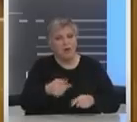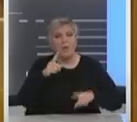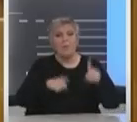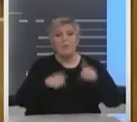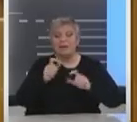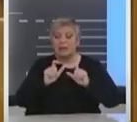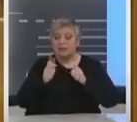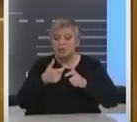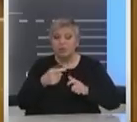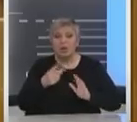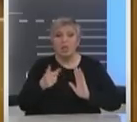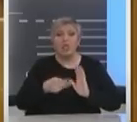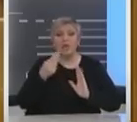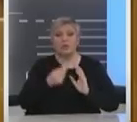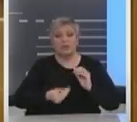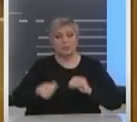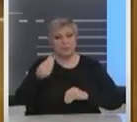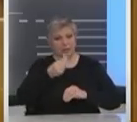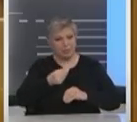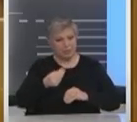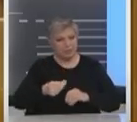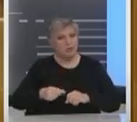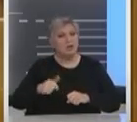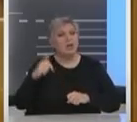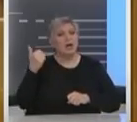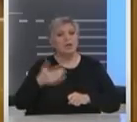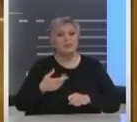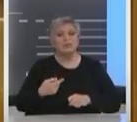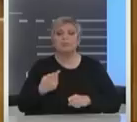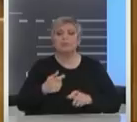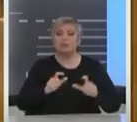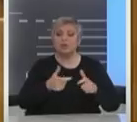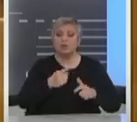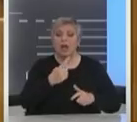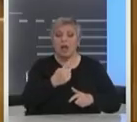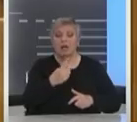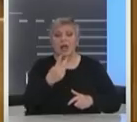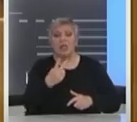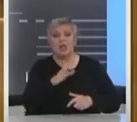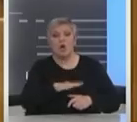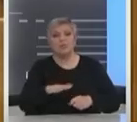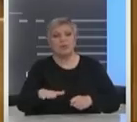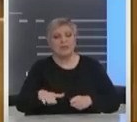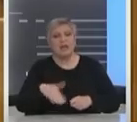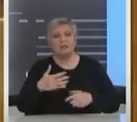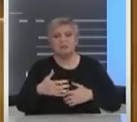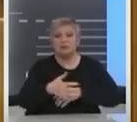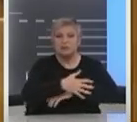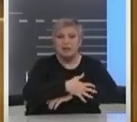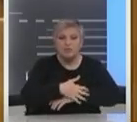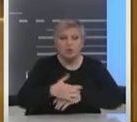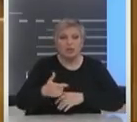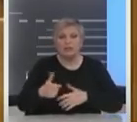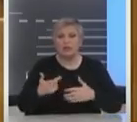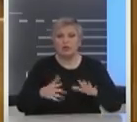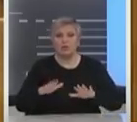επιδόματος που λαμβάνουν, ενίσχυση στις οικογένειες με ένα και δύο παιδιά, ενίσχυση και στις πιο φτωχές οικογένειες.